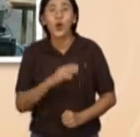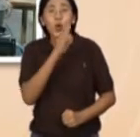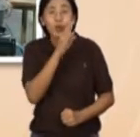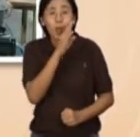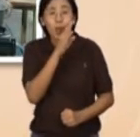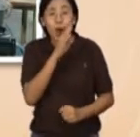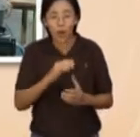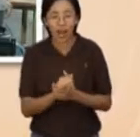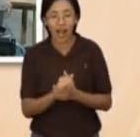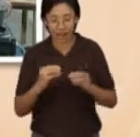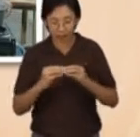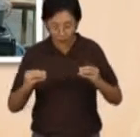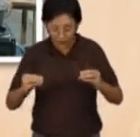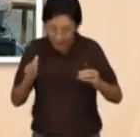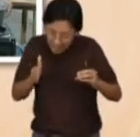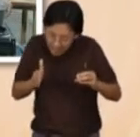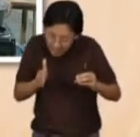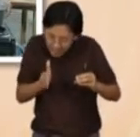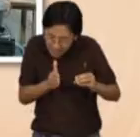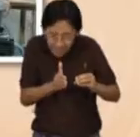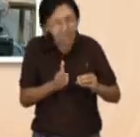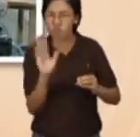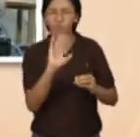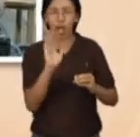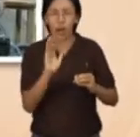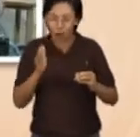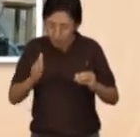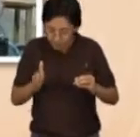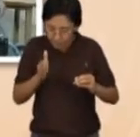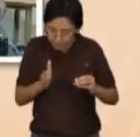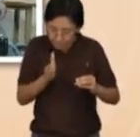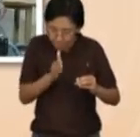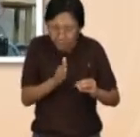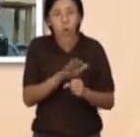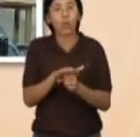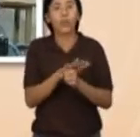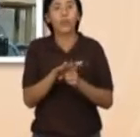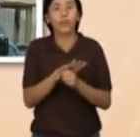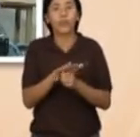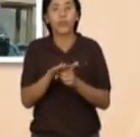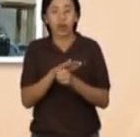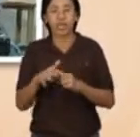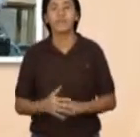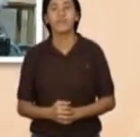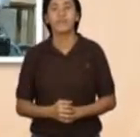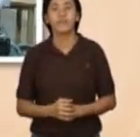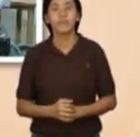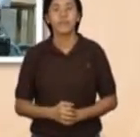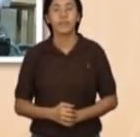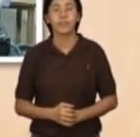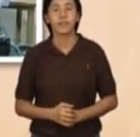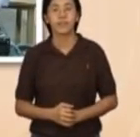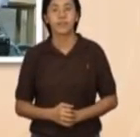มันก็ยิ่งออกมาเยอะใช่ไหมคะ แต่อย่าตัดให้เล็กมากเกินไปฮะเดี๋ยวหลุดเลย เขาเรียกอะไรไม่หนา ครับผม ต้องตัดให้หนาๆหน่อย